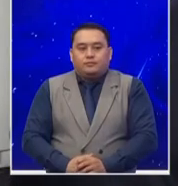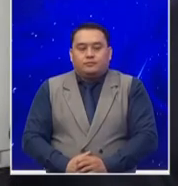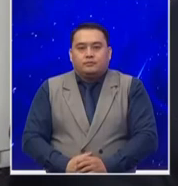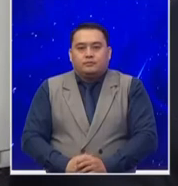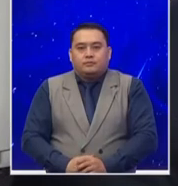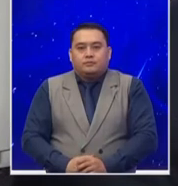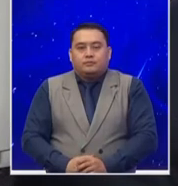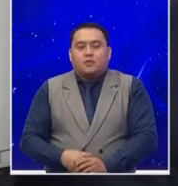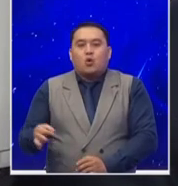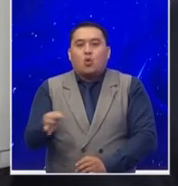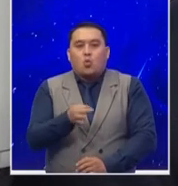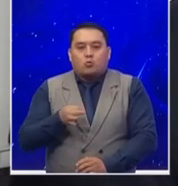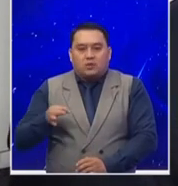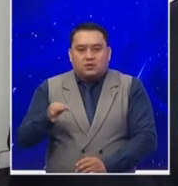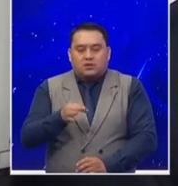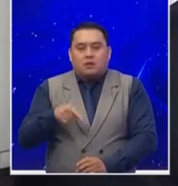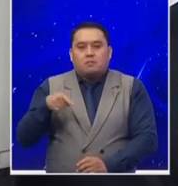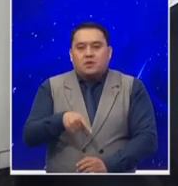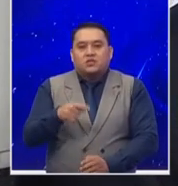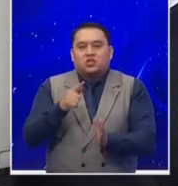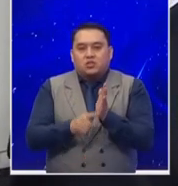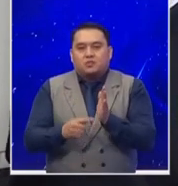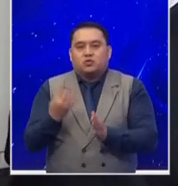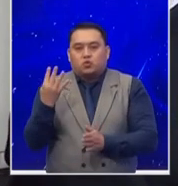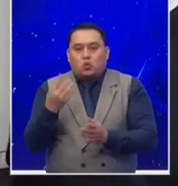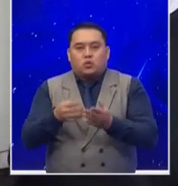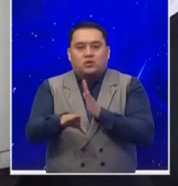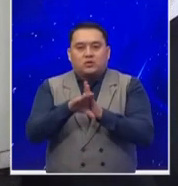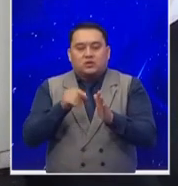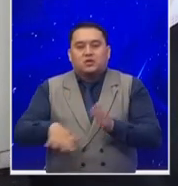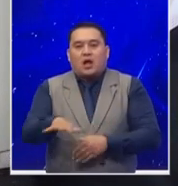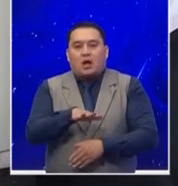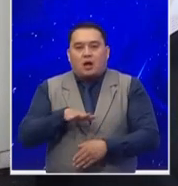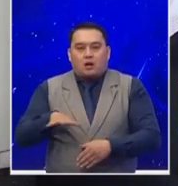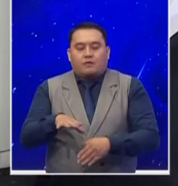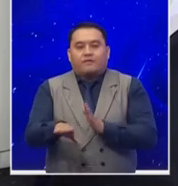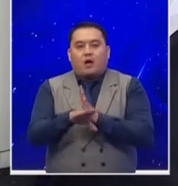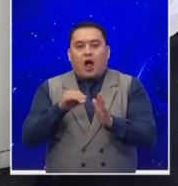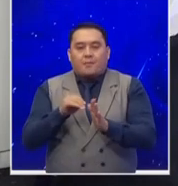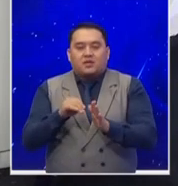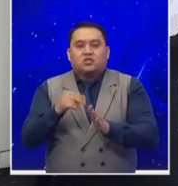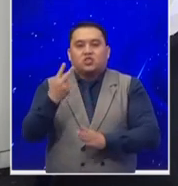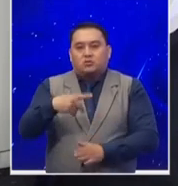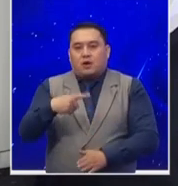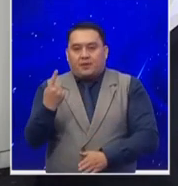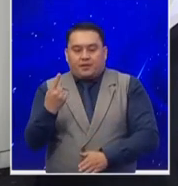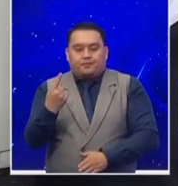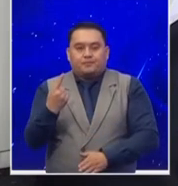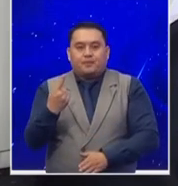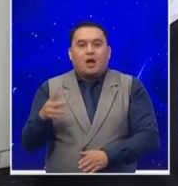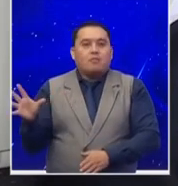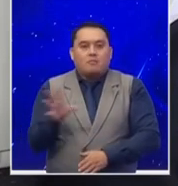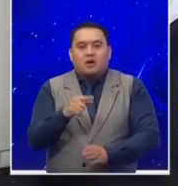Облыста жалпы 1074 сайлау комиссиясы құрылып отыр. Оның ішінде аумақтық сайлау комиссиялары 21,